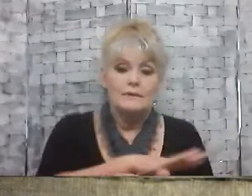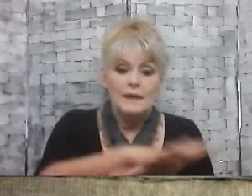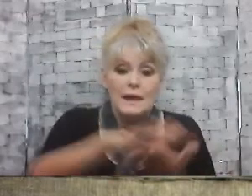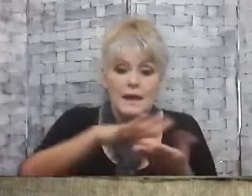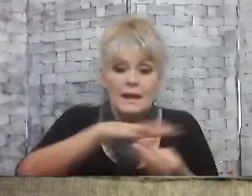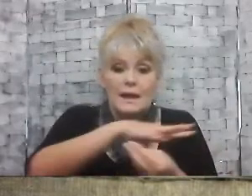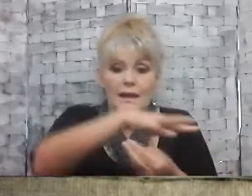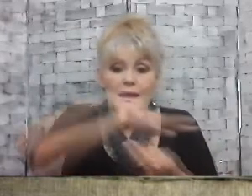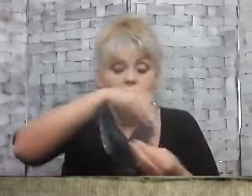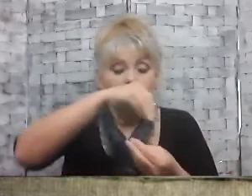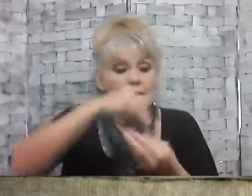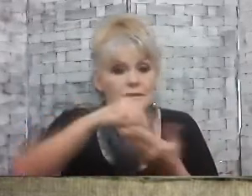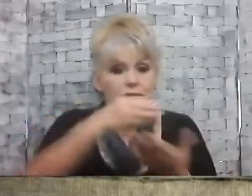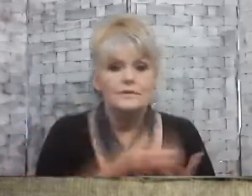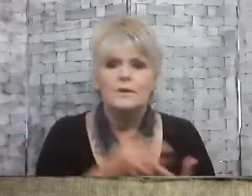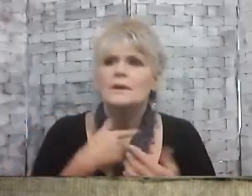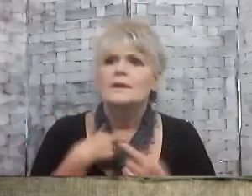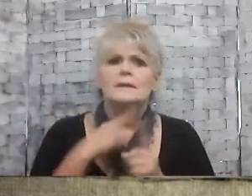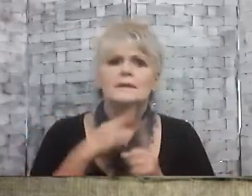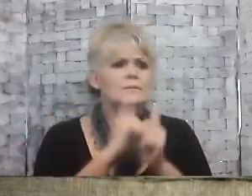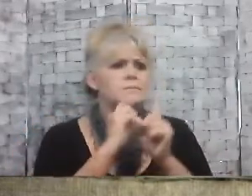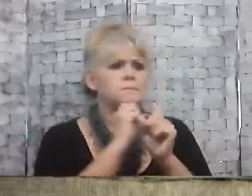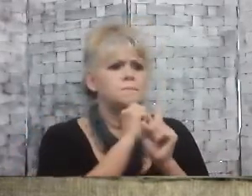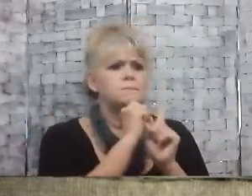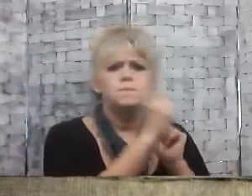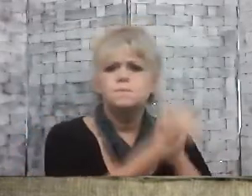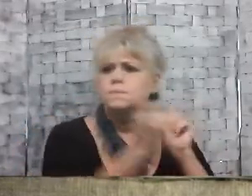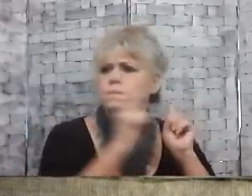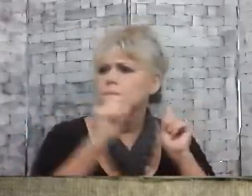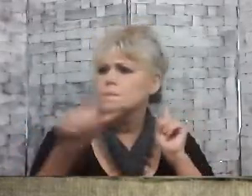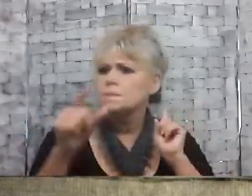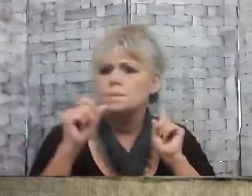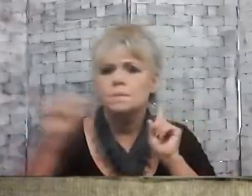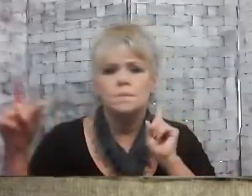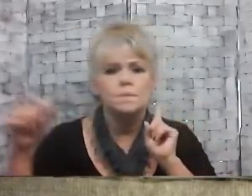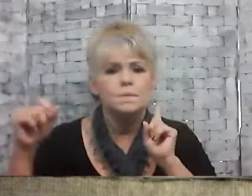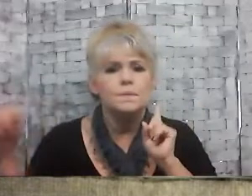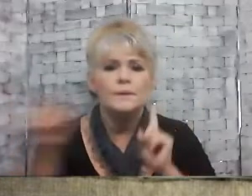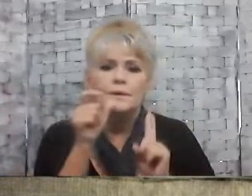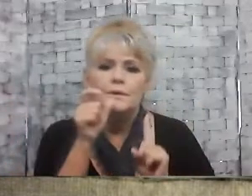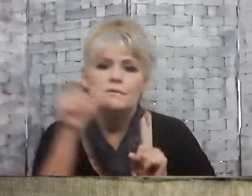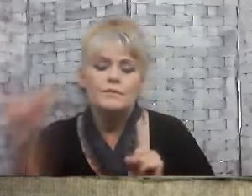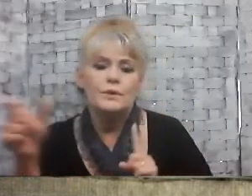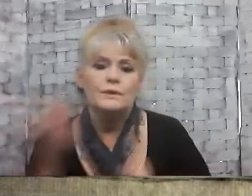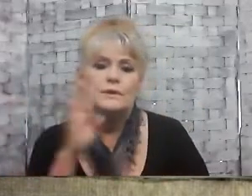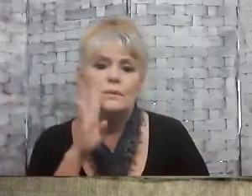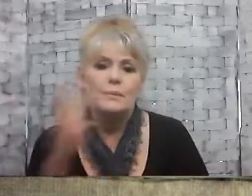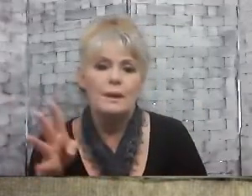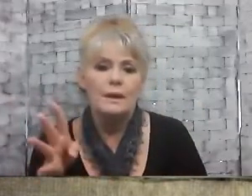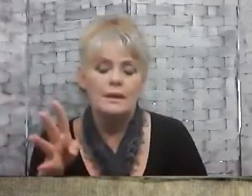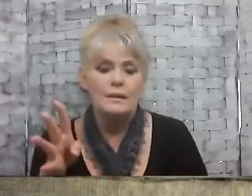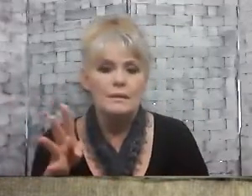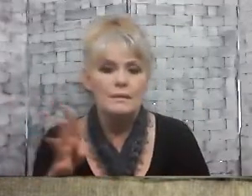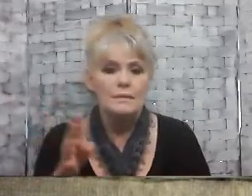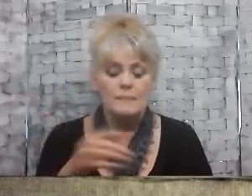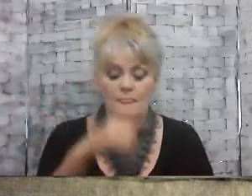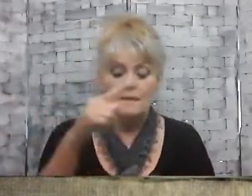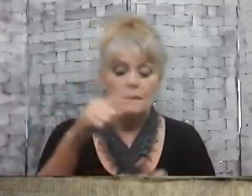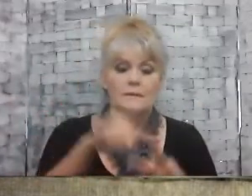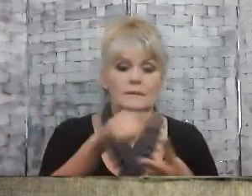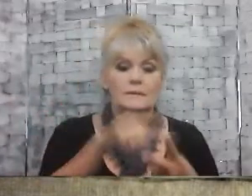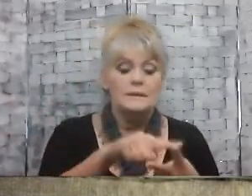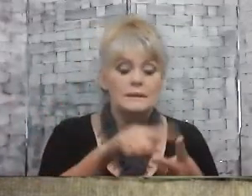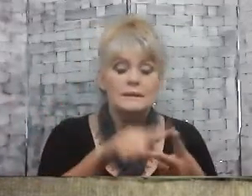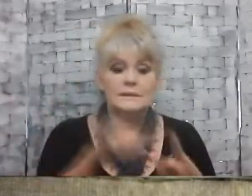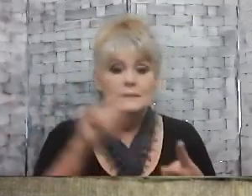in Israël nie, maar tot in die uithoeke van die wereld. En vrienden, dis hoe Lukas die boek, die story deel. Die eerste deel gaan oor Jesus in